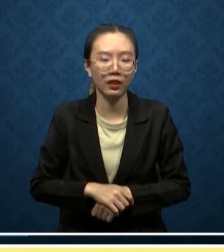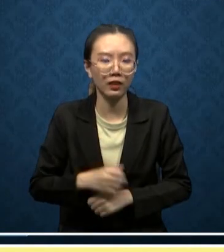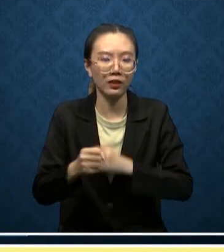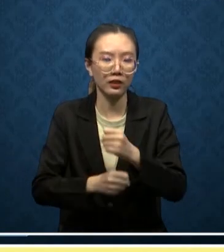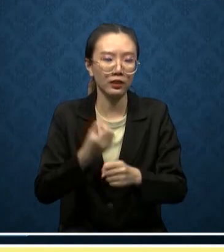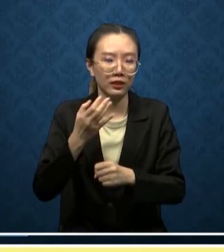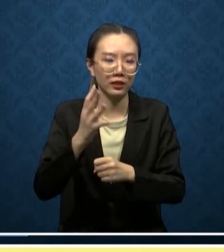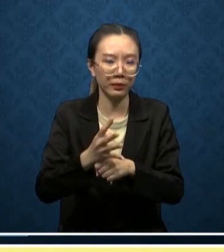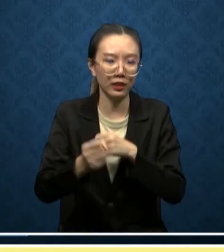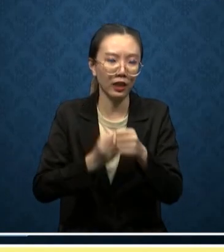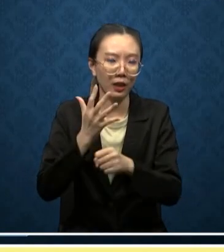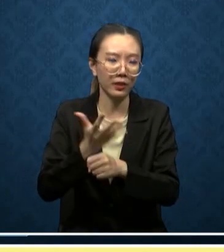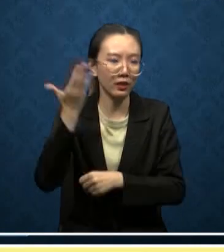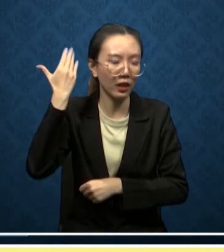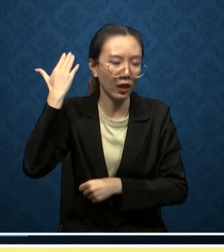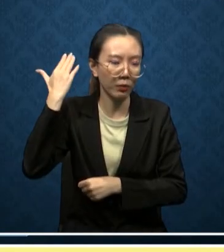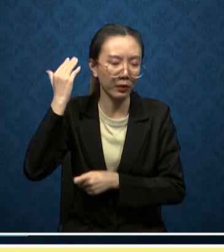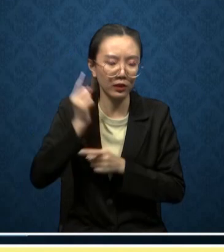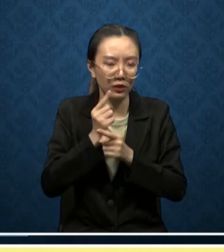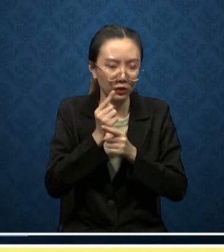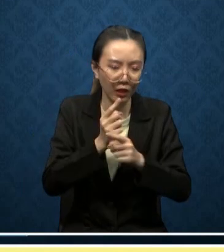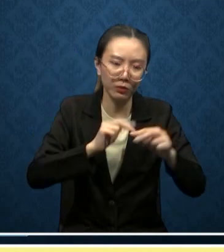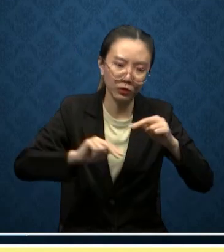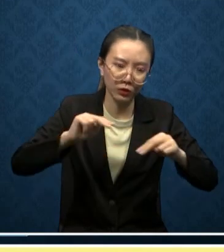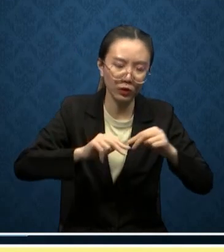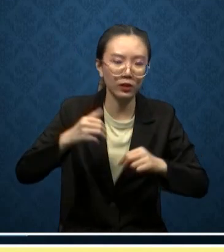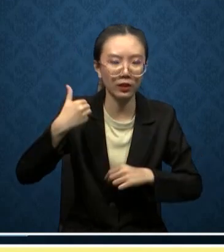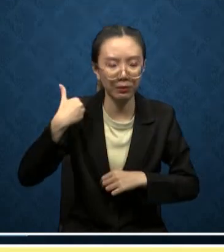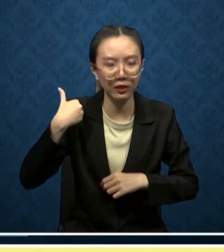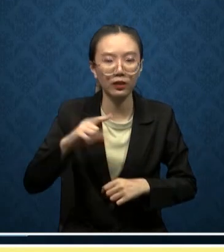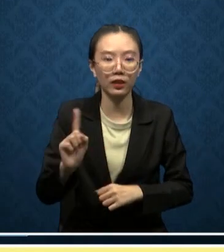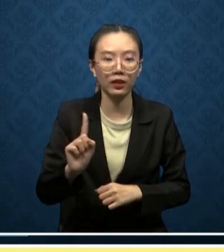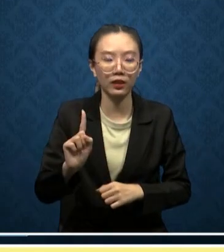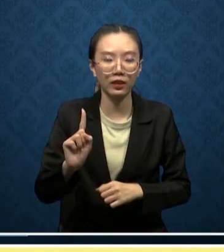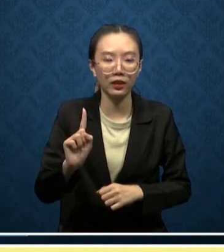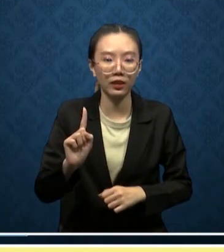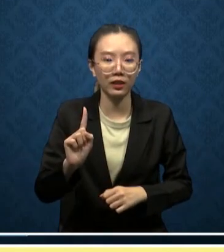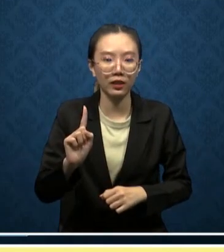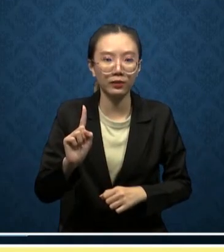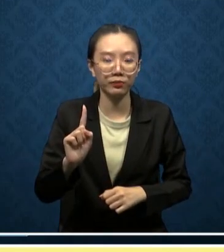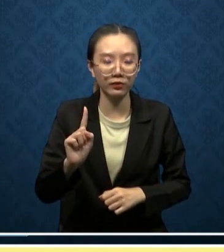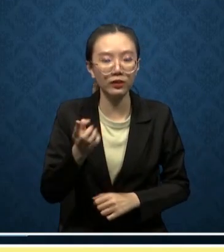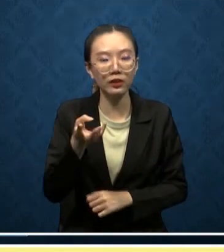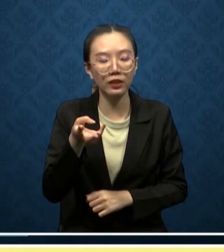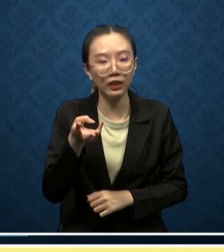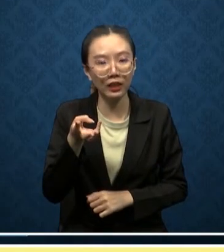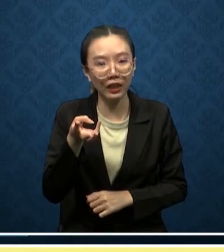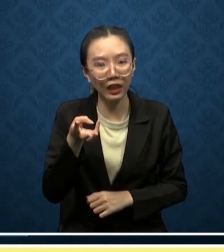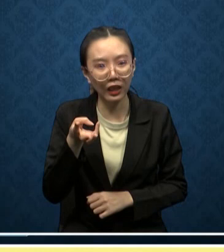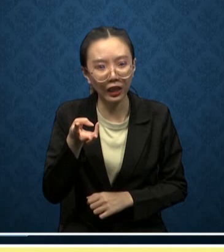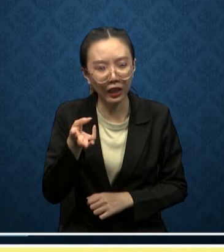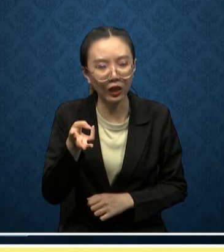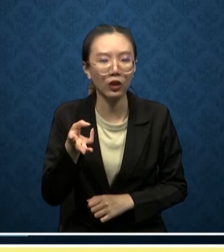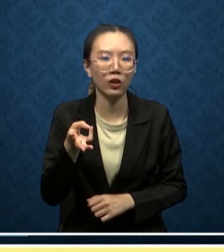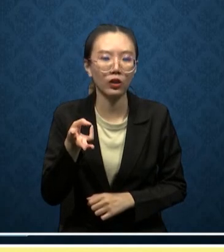ปี 5ปีที่ผ่านมาเราก็ติดตามโครงการอื่นๆเยอะแยะแต่วงการที่เราติดตามครั้งนี้เราพบว่าเอ่ออย่างเช่นของการเลือกข้าวนะครับหรือการขับเคลื่อน